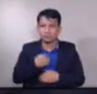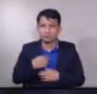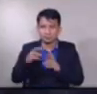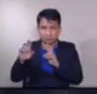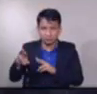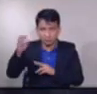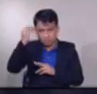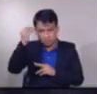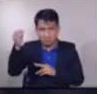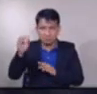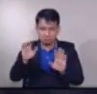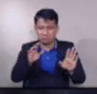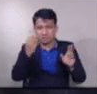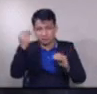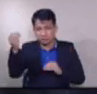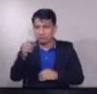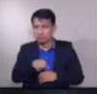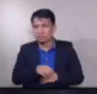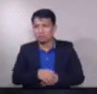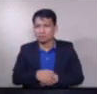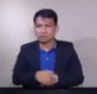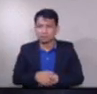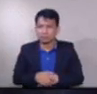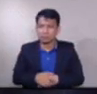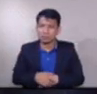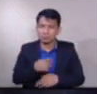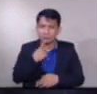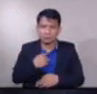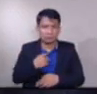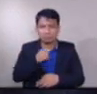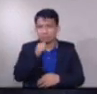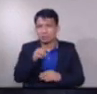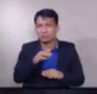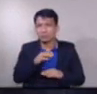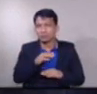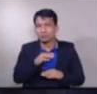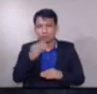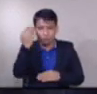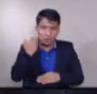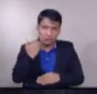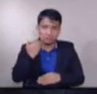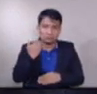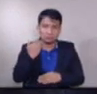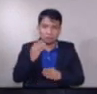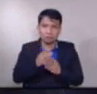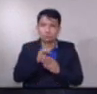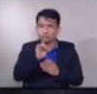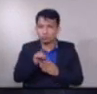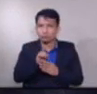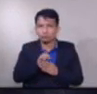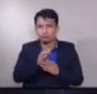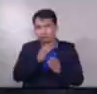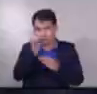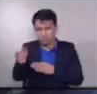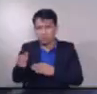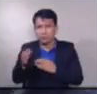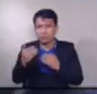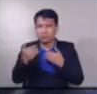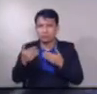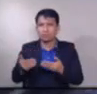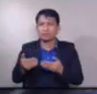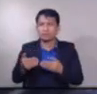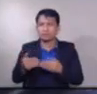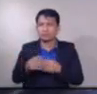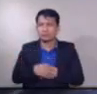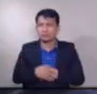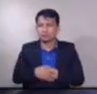opinion, but that is not suffice. That is not enough. Mm-hmm. So, let's go to the bottom line. Gagawa tayo ng noodles. Huwag